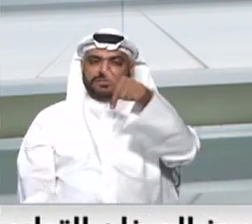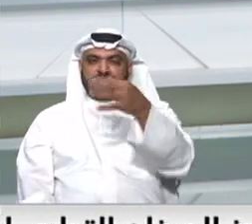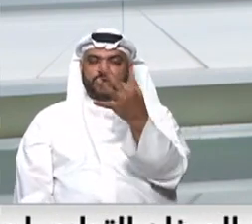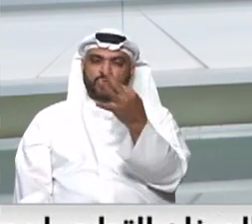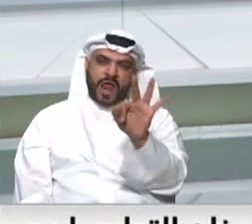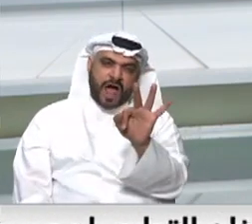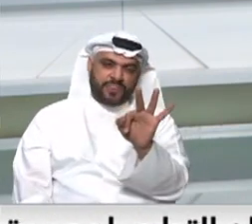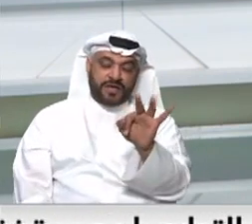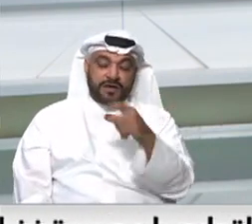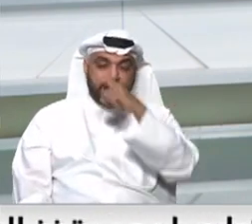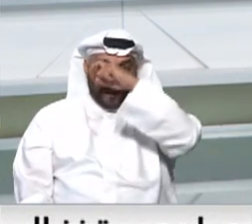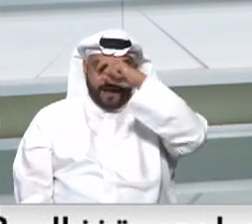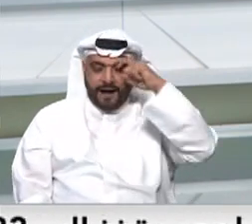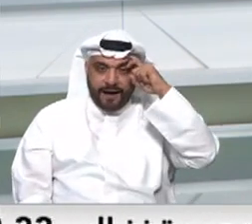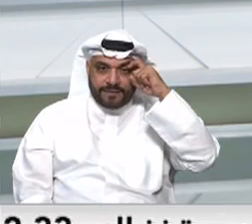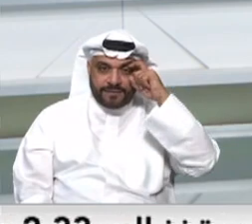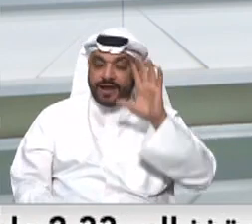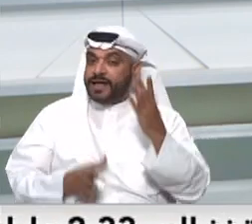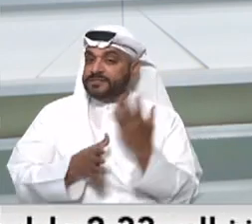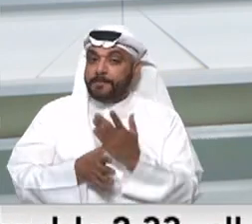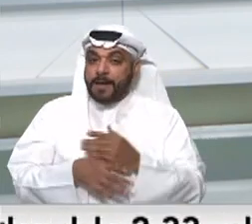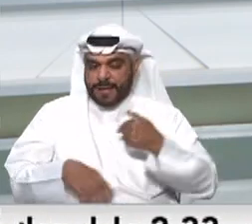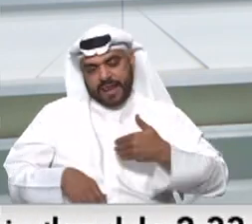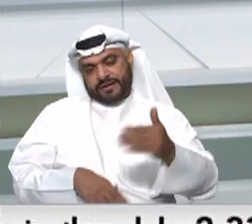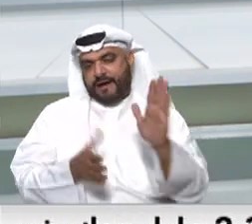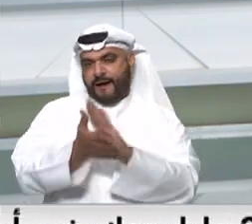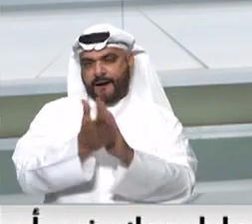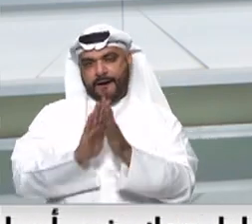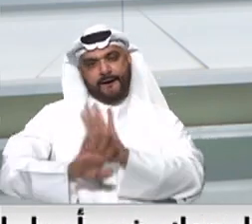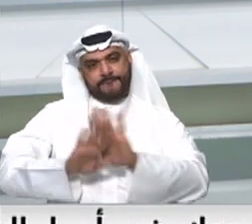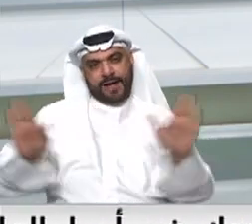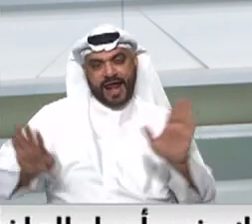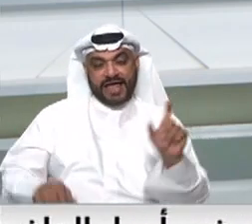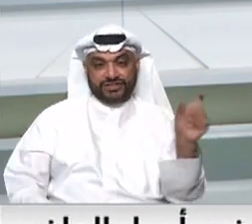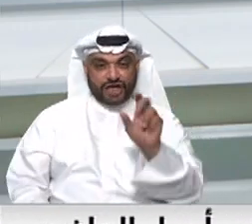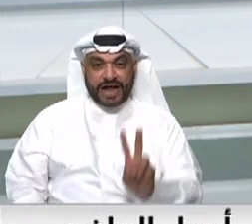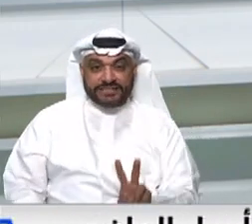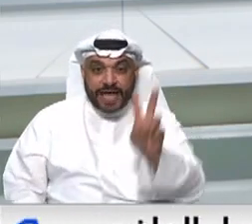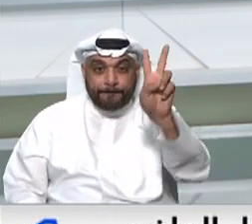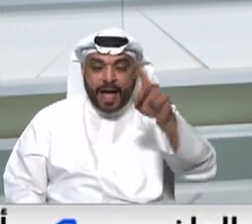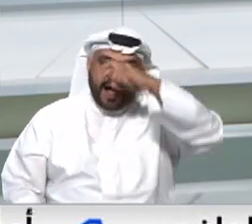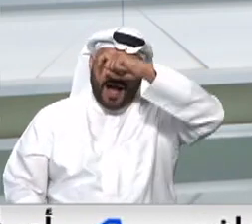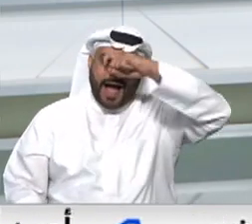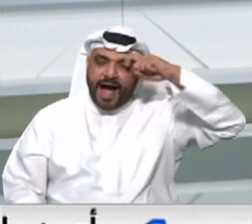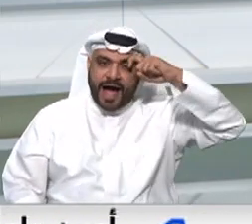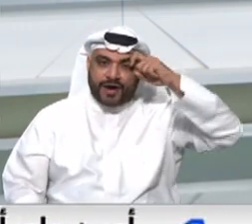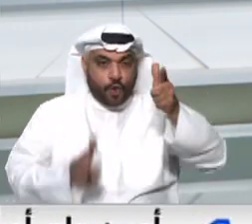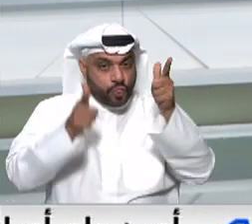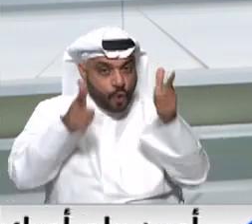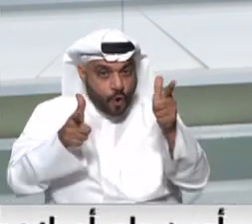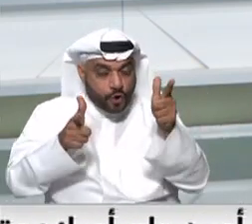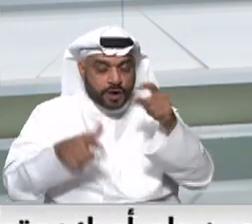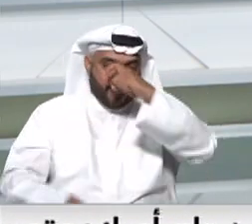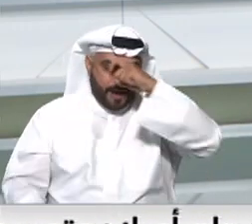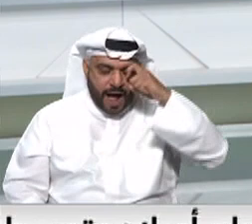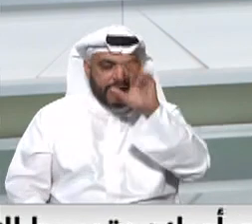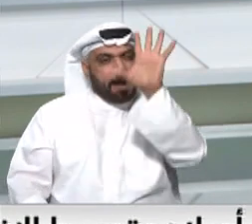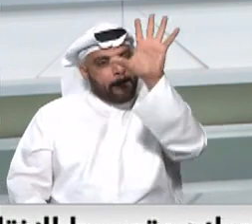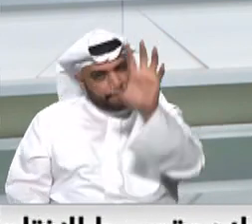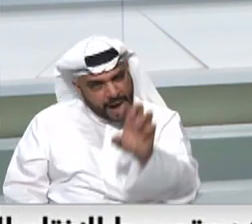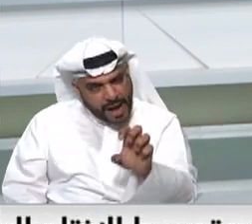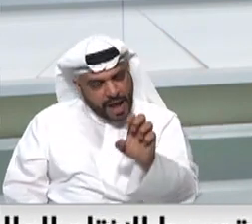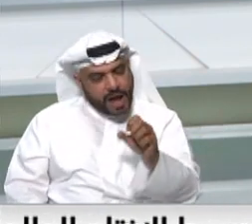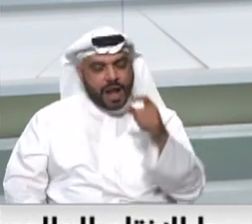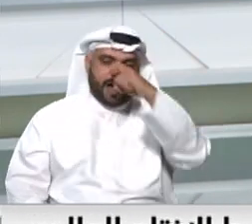راح يكون موجود في يوم الجمعه والسبت وعلى بعض المناطق في يوم الاحد يوم السبت باذن الله العظمى 49 والصغرى 34 درجه مئويه